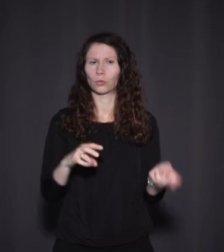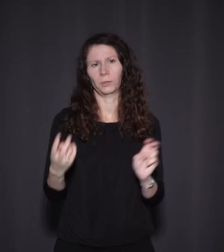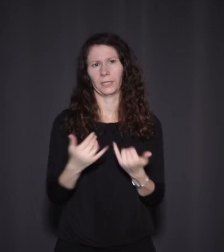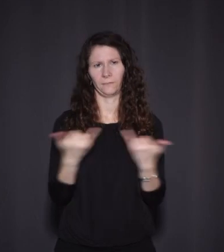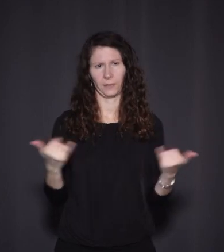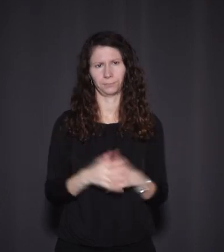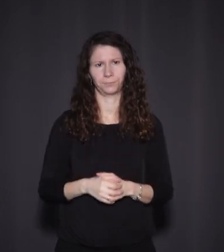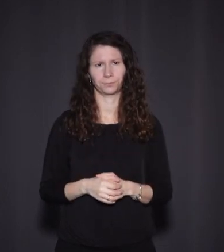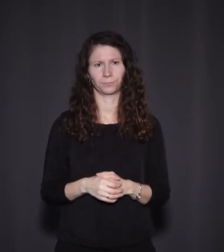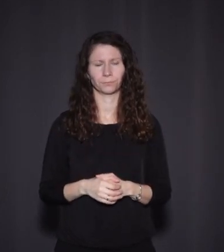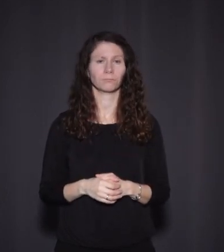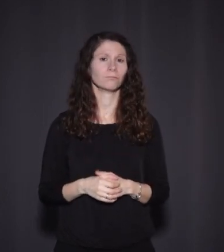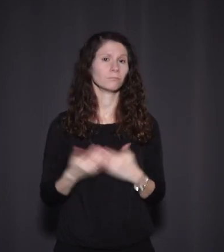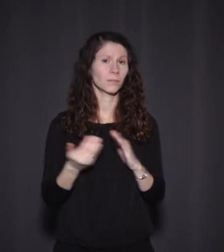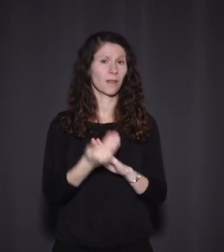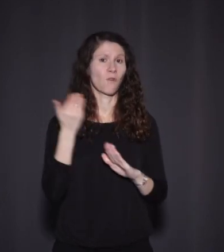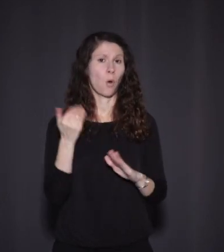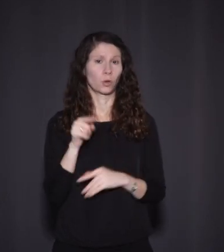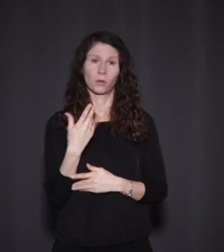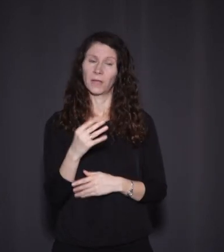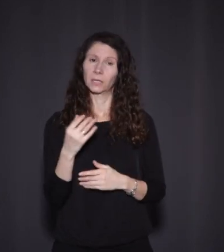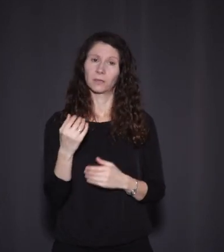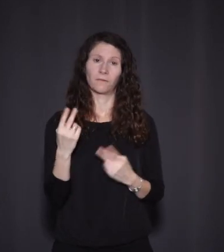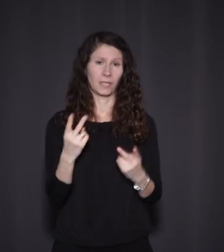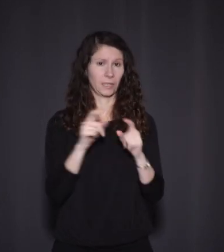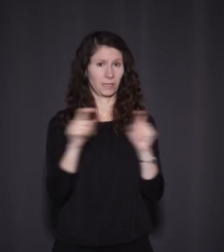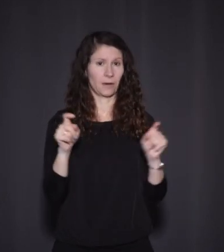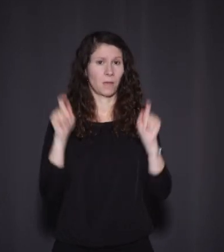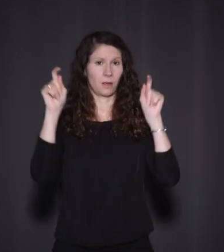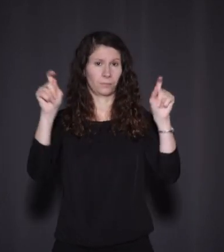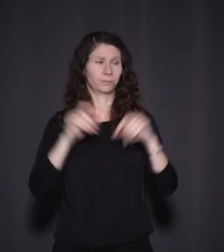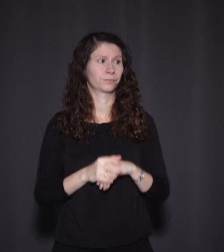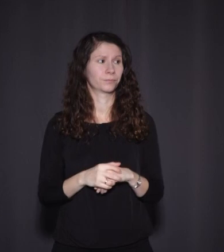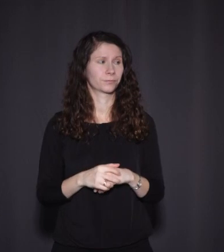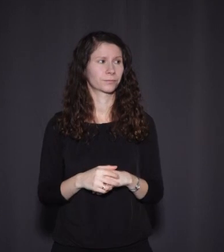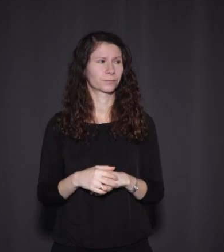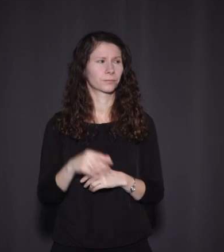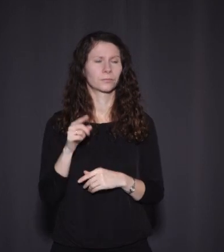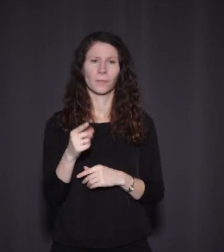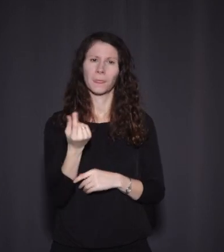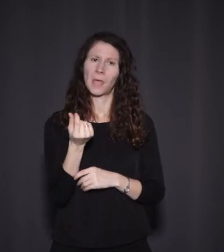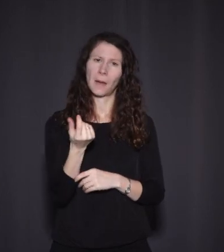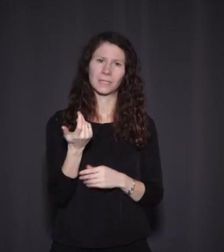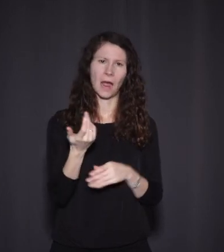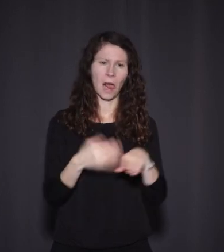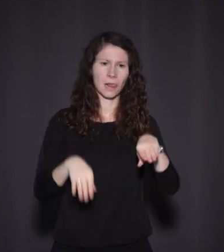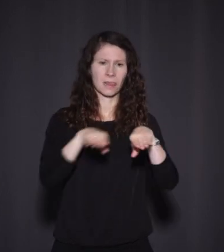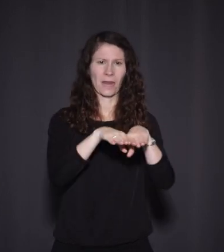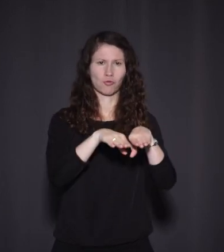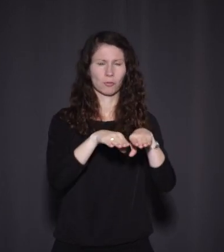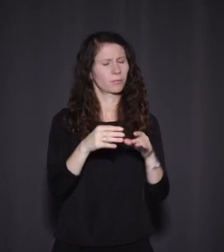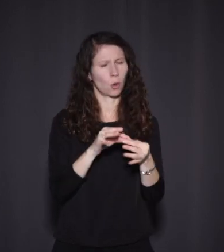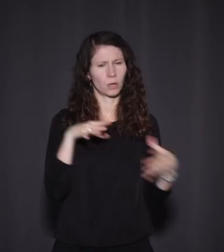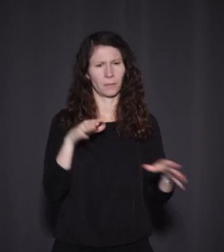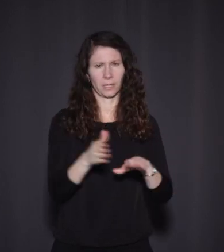haben davor die ganz zentrale Frage angesprochen. Wir müssen unabhängig von dieser kapitalgedeckten Frage. Wir müssen